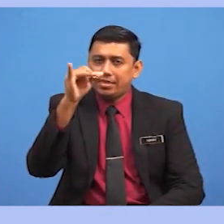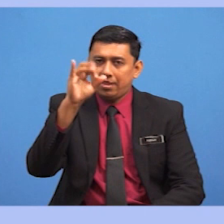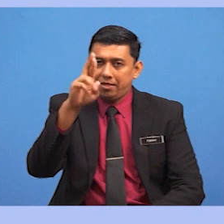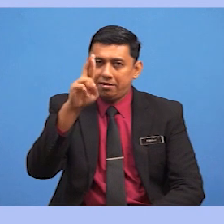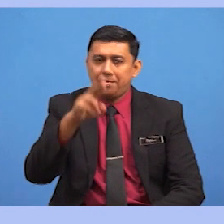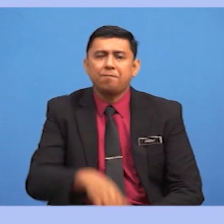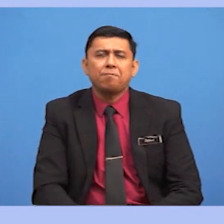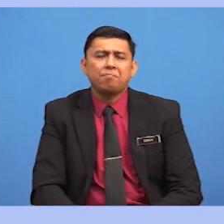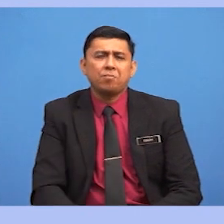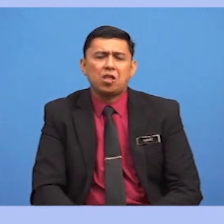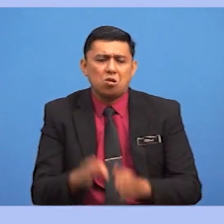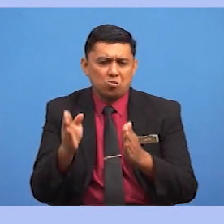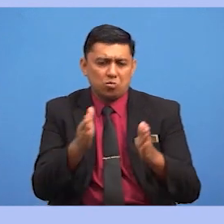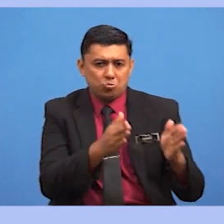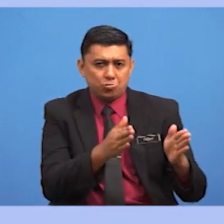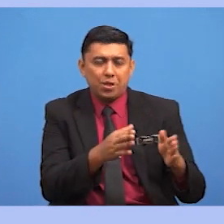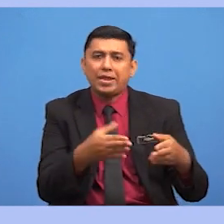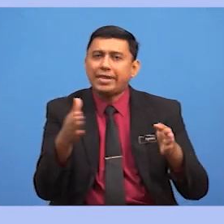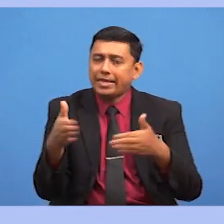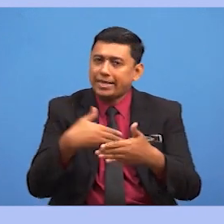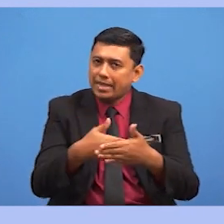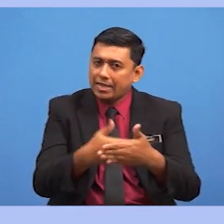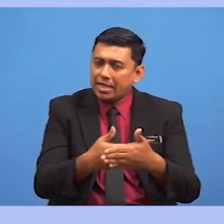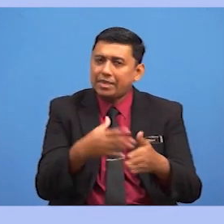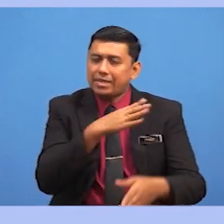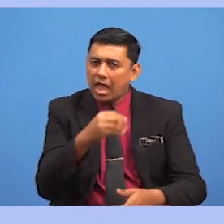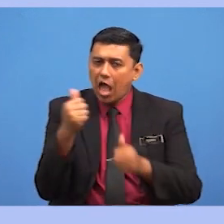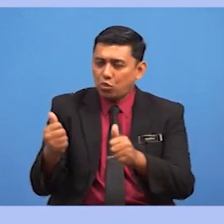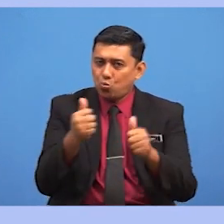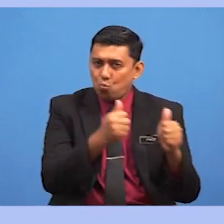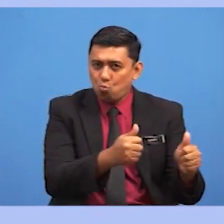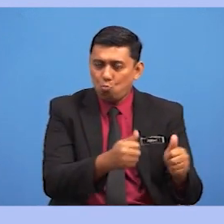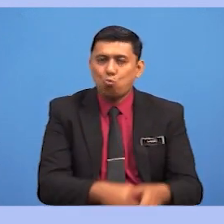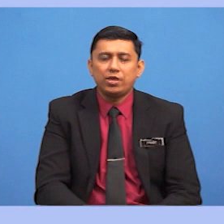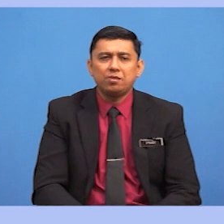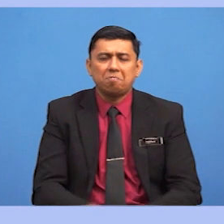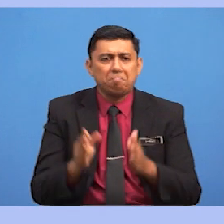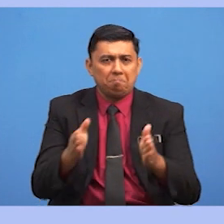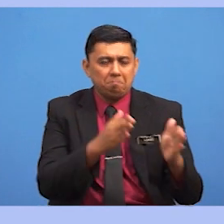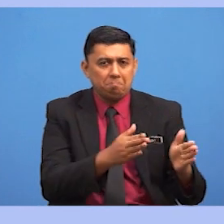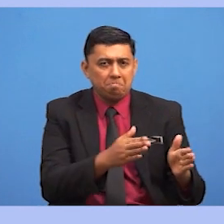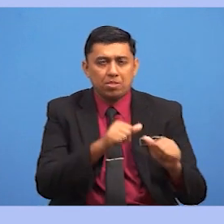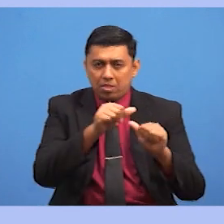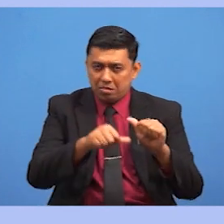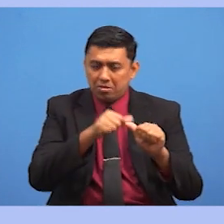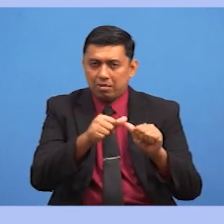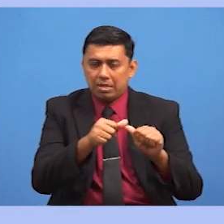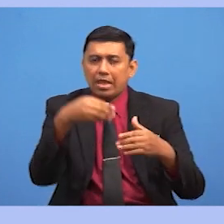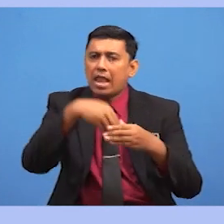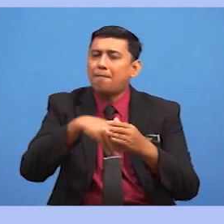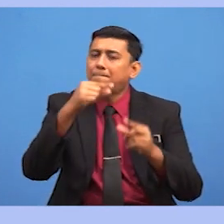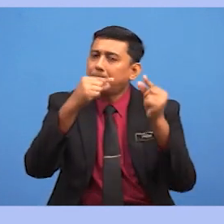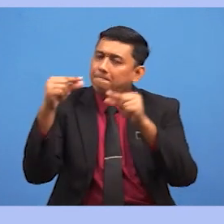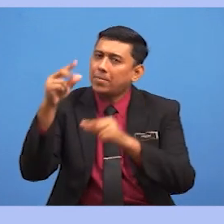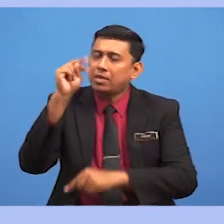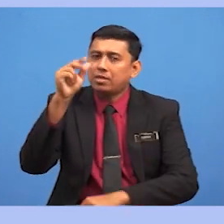Atom-atom logam disusun secara rapat dan teratur. Manakala susunan atom di dalam gas nadi